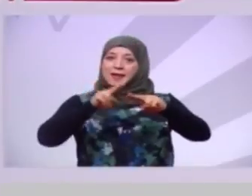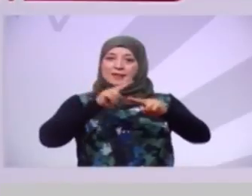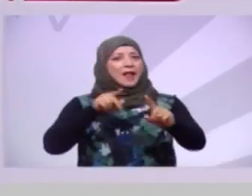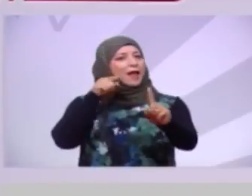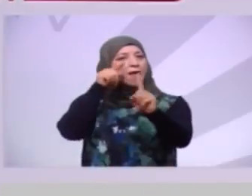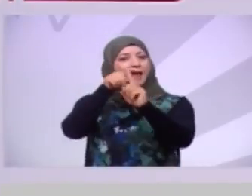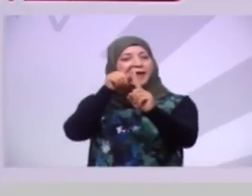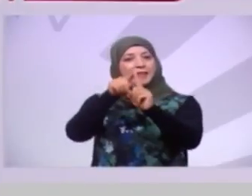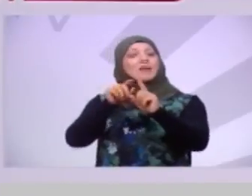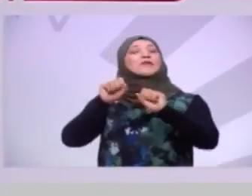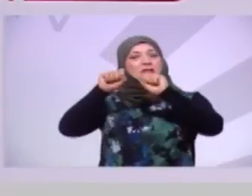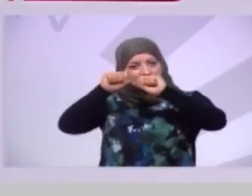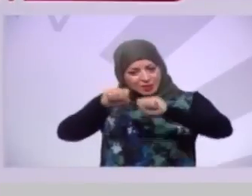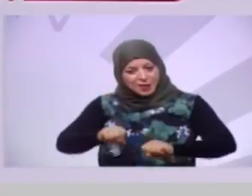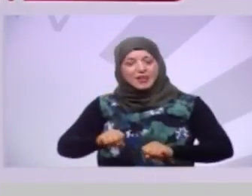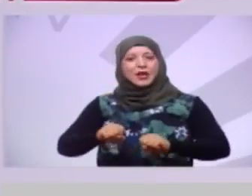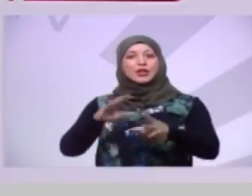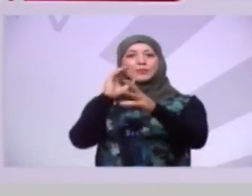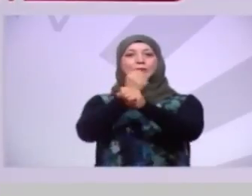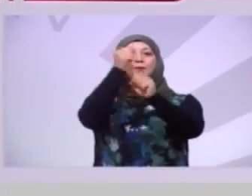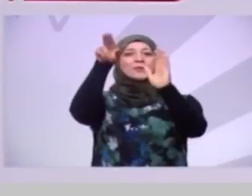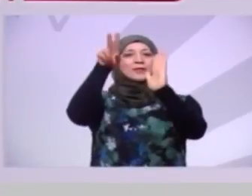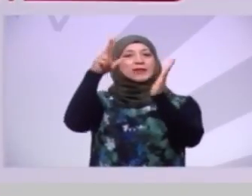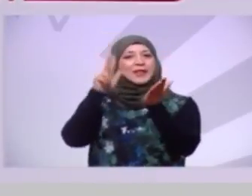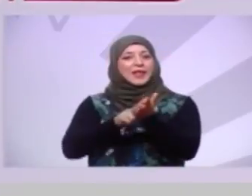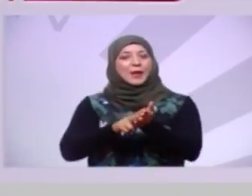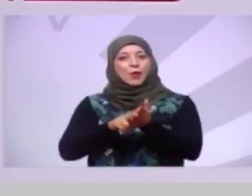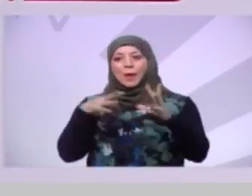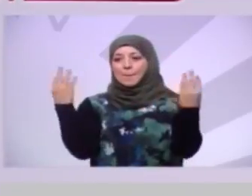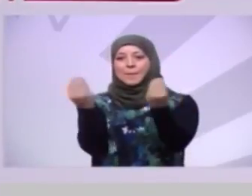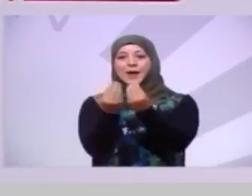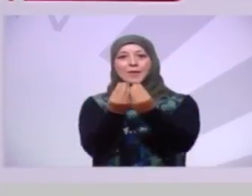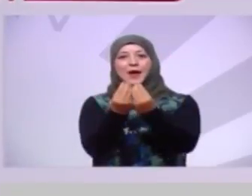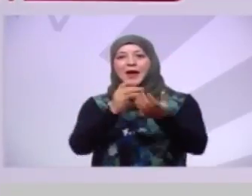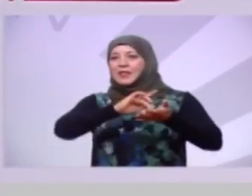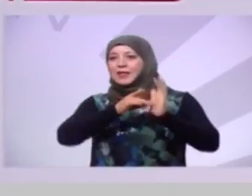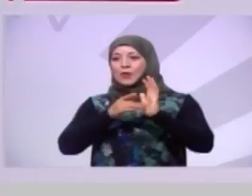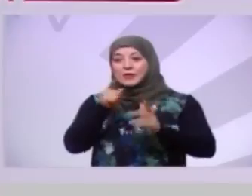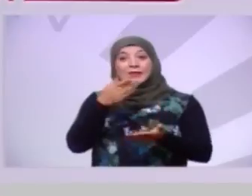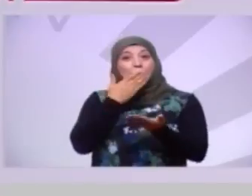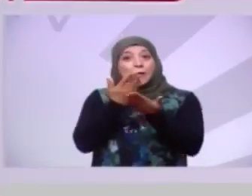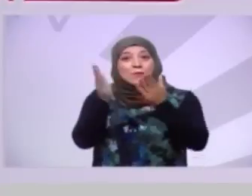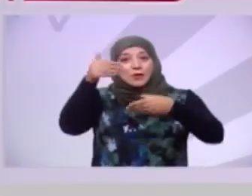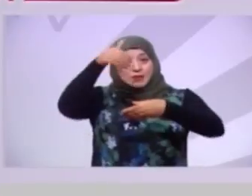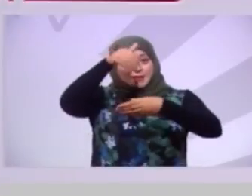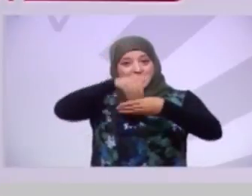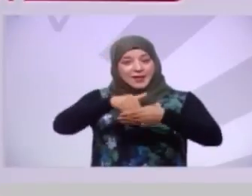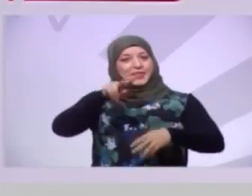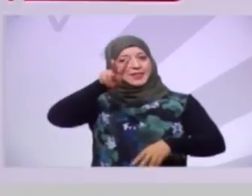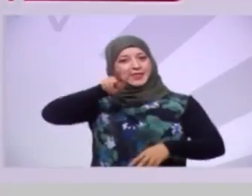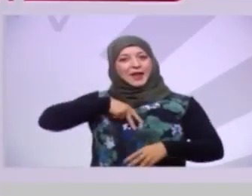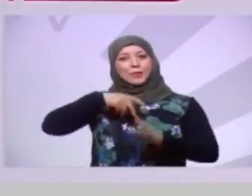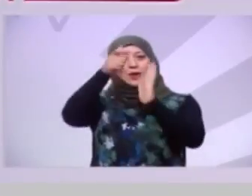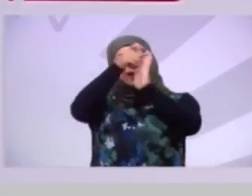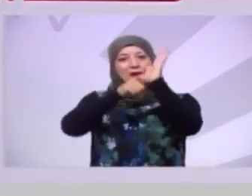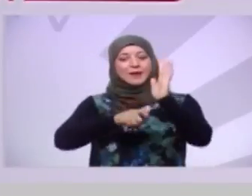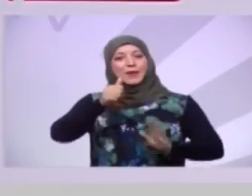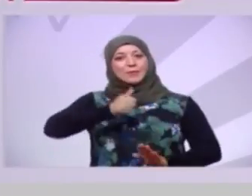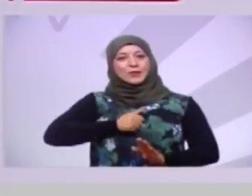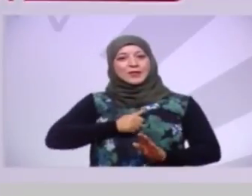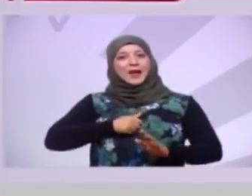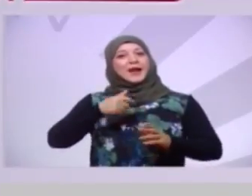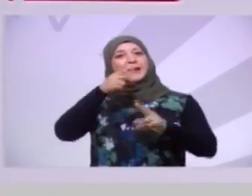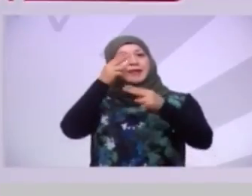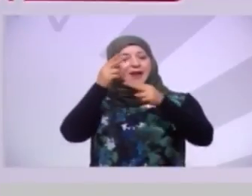قادره انه قادرين حقها اه مع بعضنا الكل اذا كان عقيده فينا ثقتكم اذا كانت خطوه قائمتنا احنا